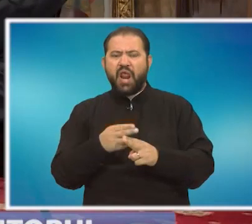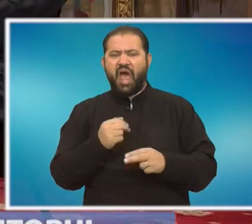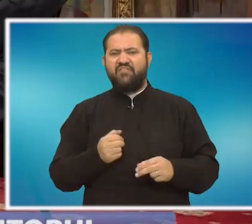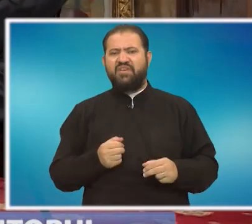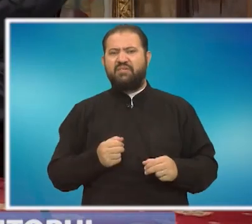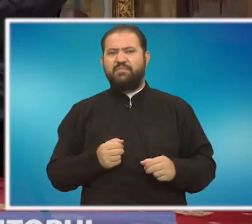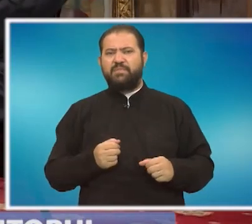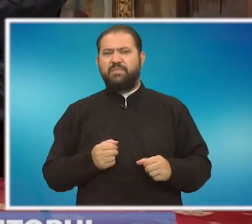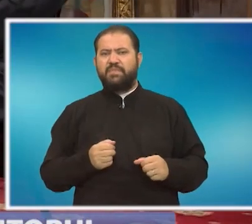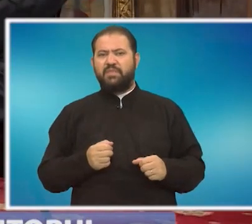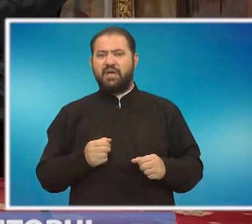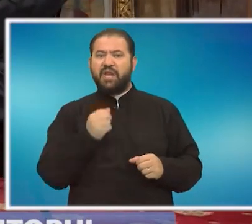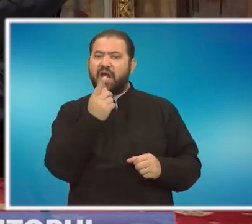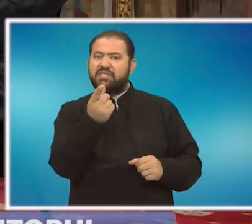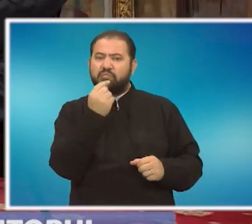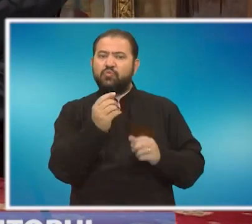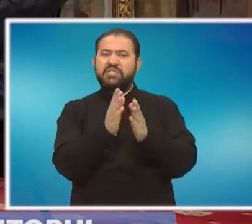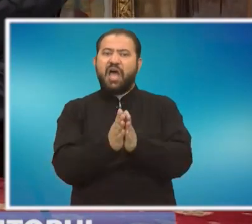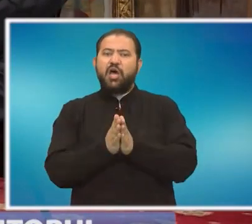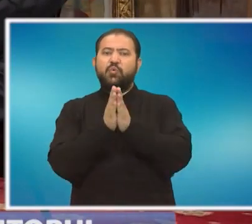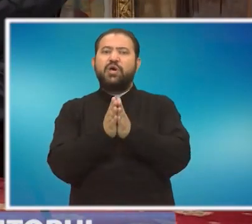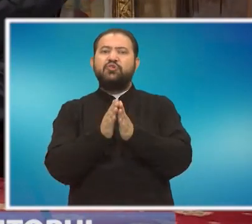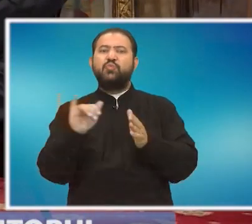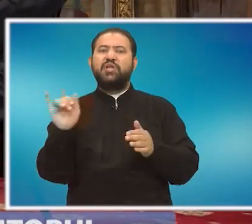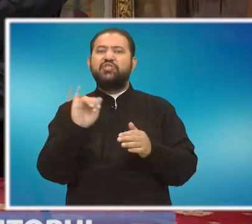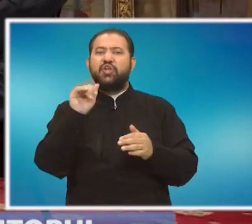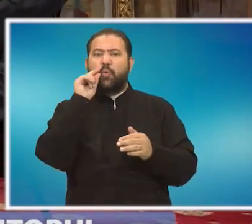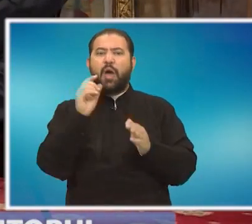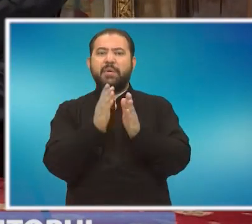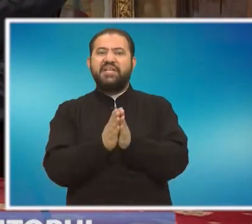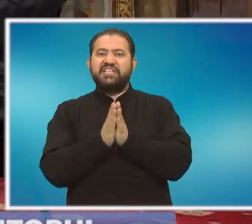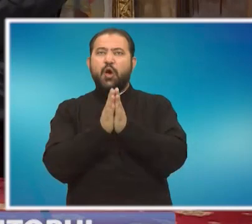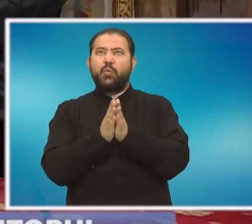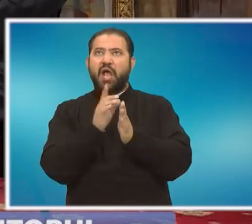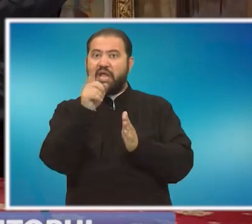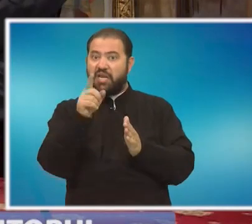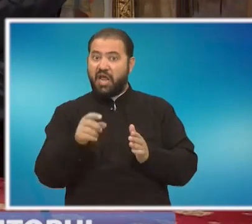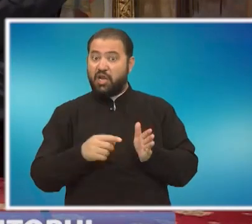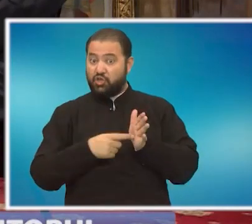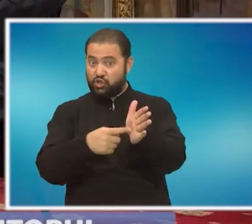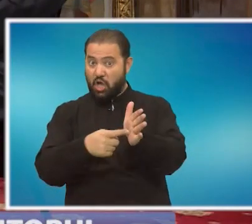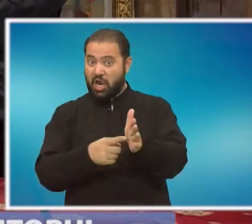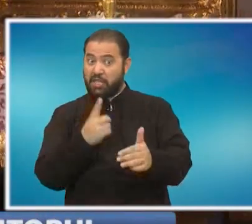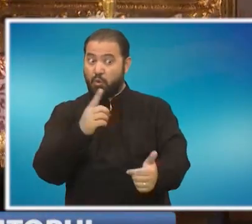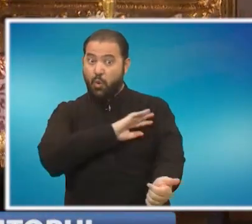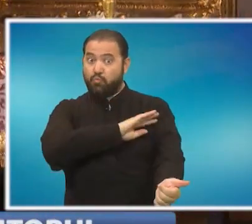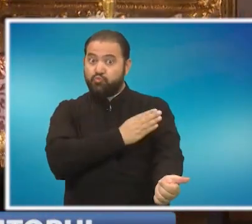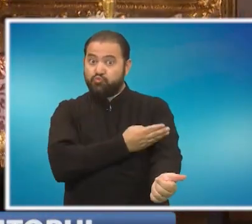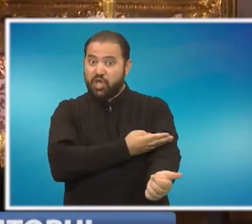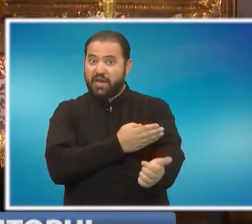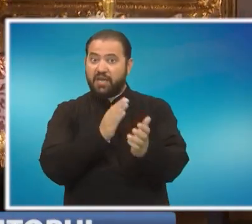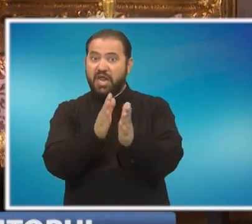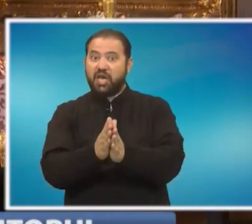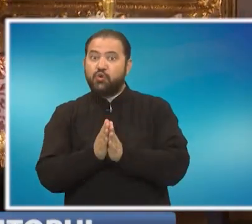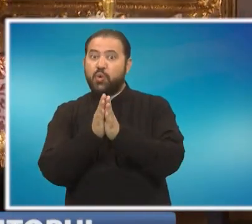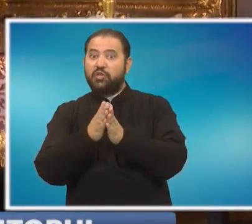împlinirea rugăciunilor pentru care el s-a arătat și se arată un puternic mijlocitor